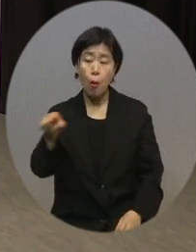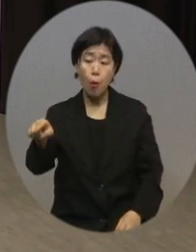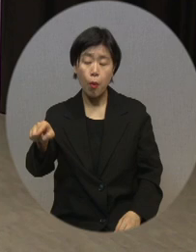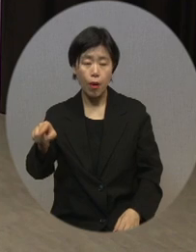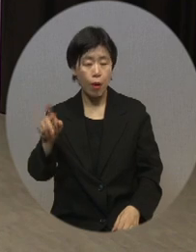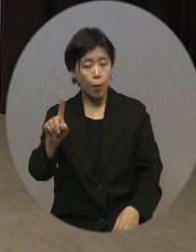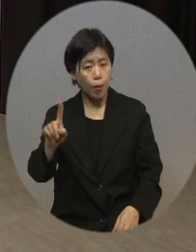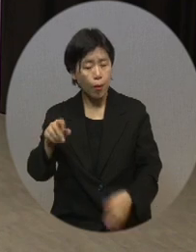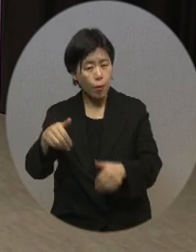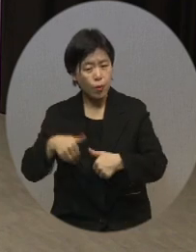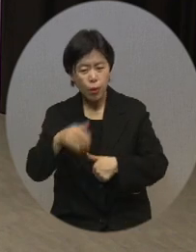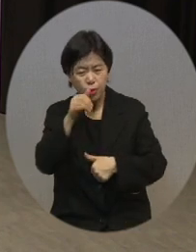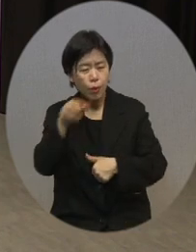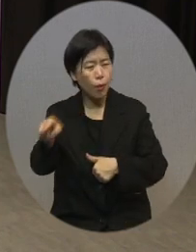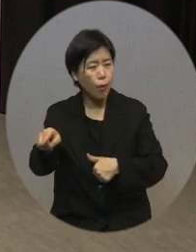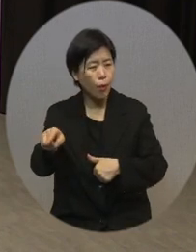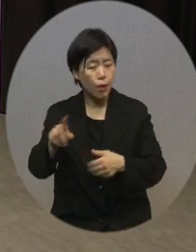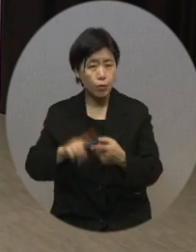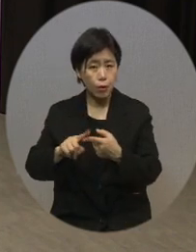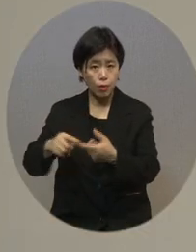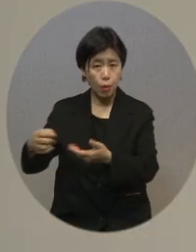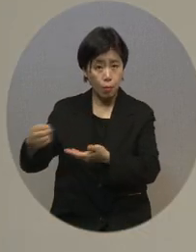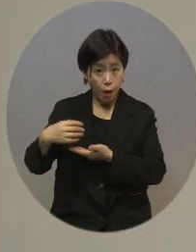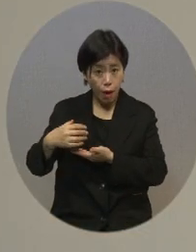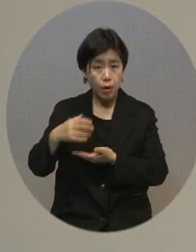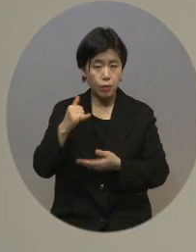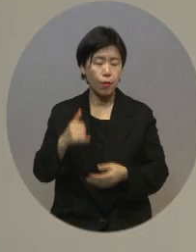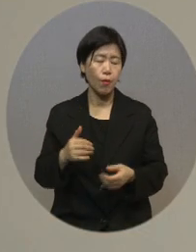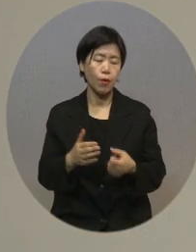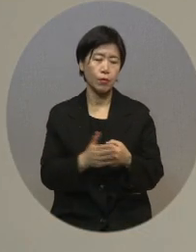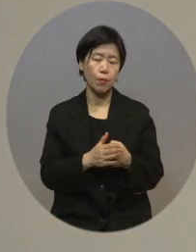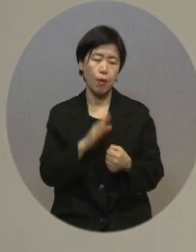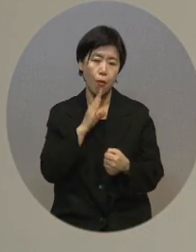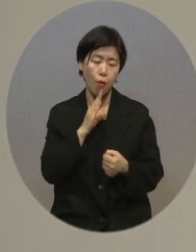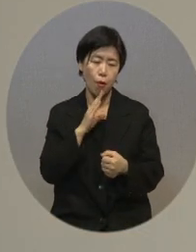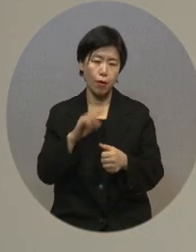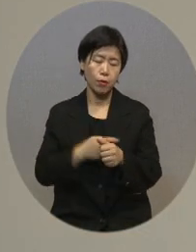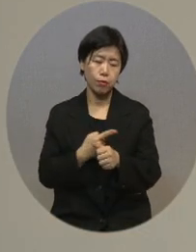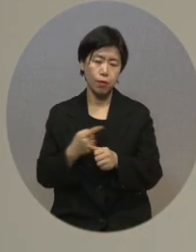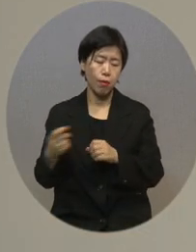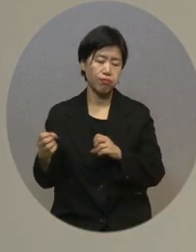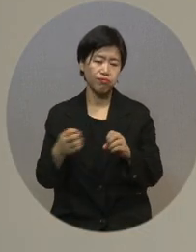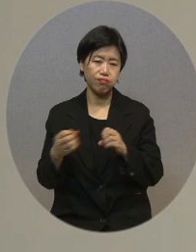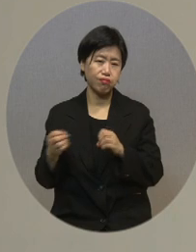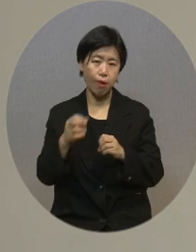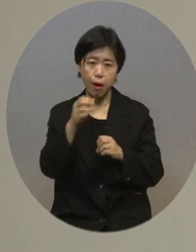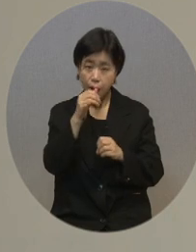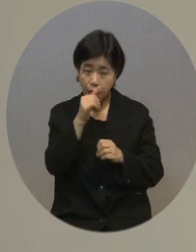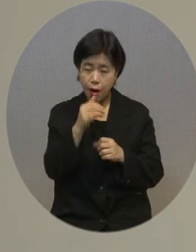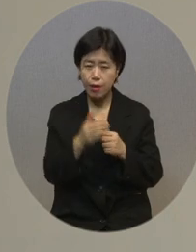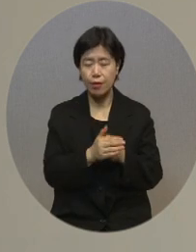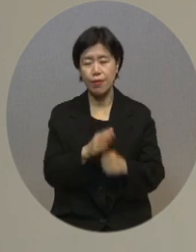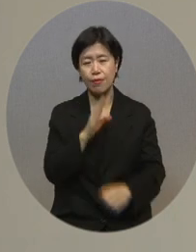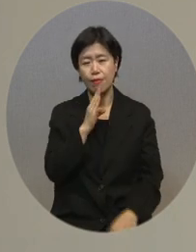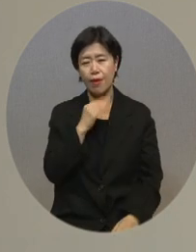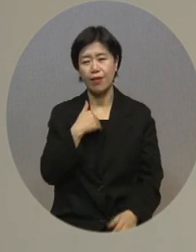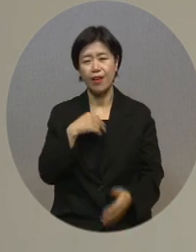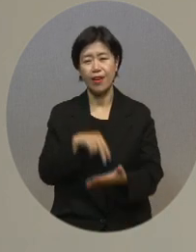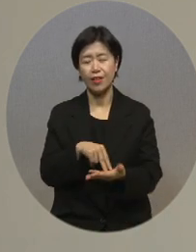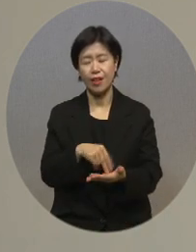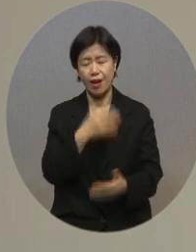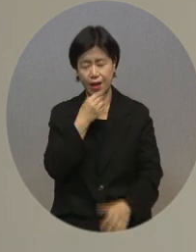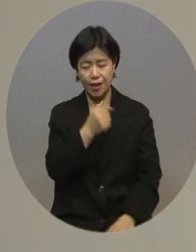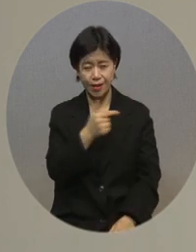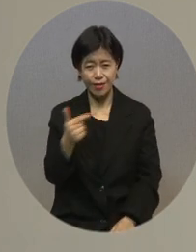때 또 자연스럽게 또 네. 대화가 되고요. 그런 측면에서 저한테 참 고마운 일이고 행복한 일이다. 저는 이렇게 생각을